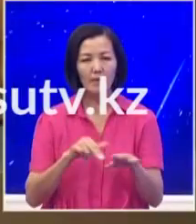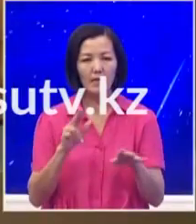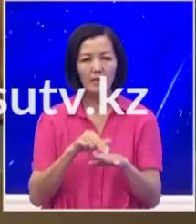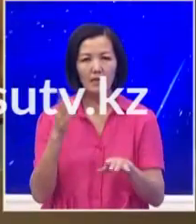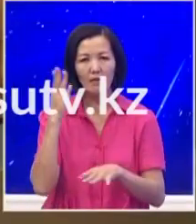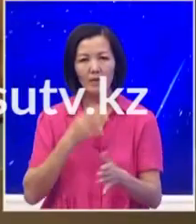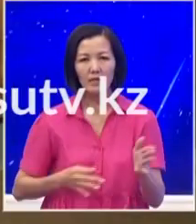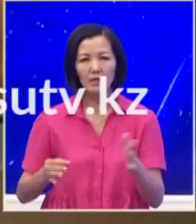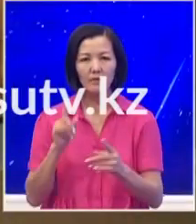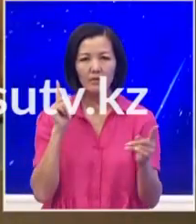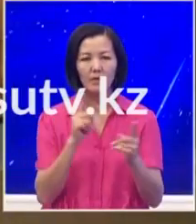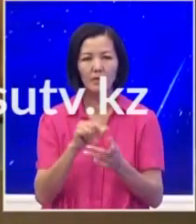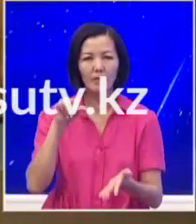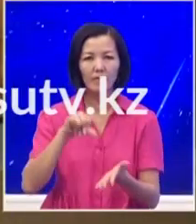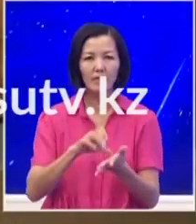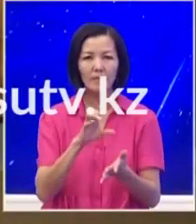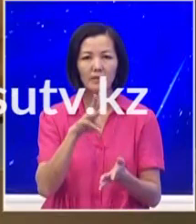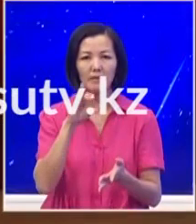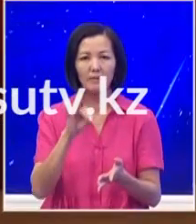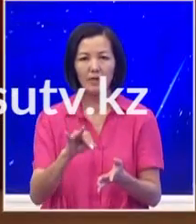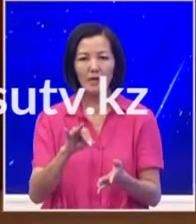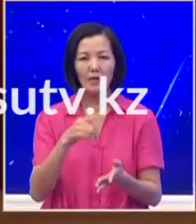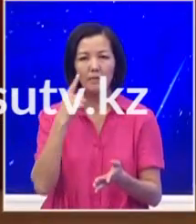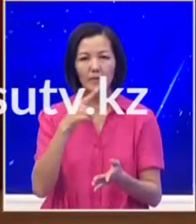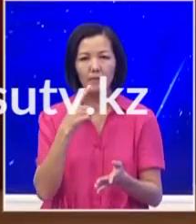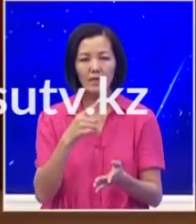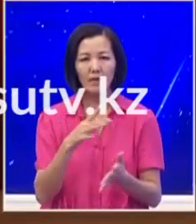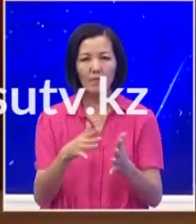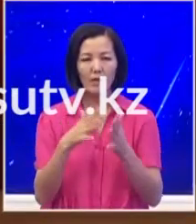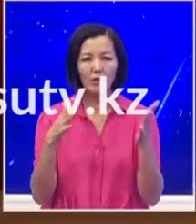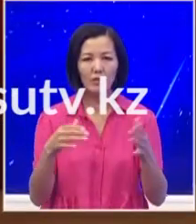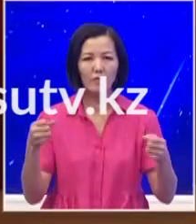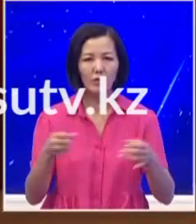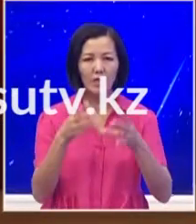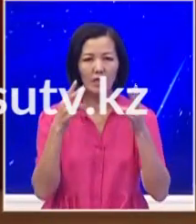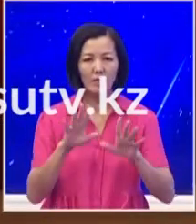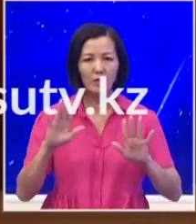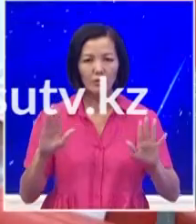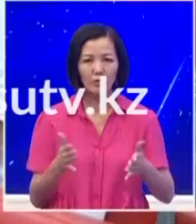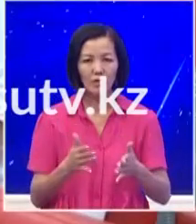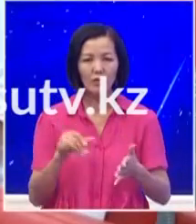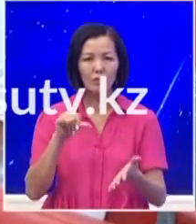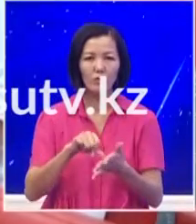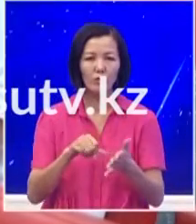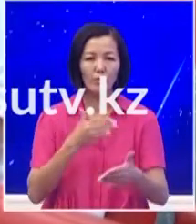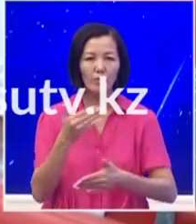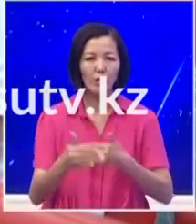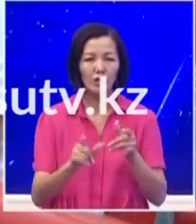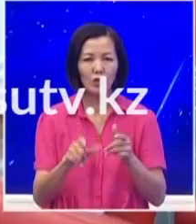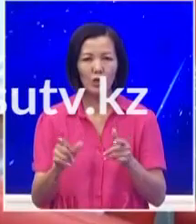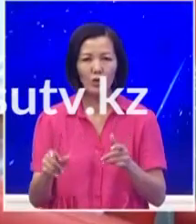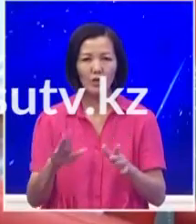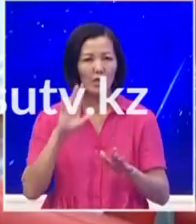полиции Алматинской области на встрече с представителями СМИ. По словам спикера, большинство ДТП случается с участием пешеходов,